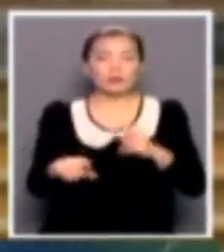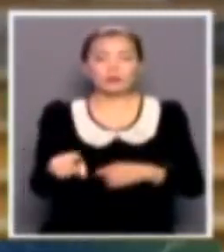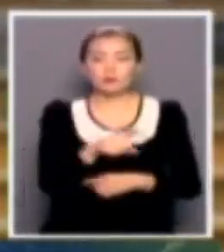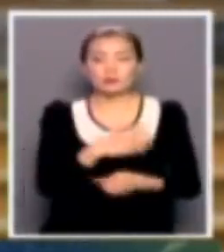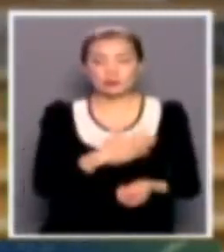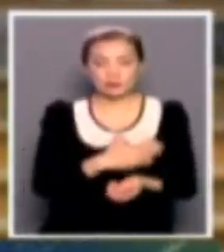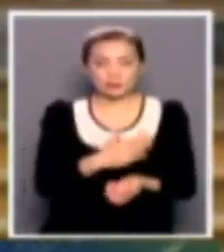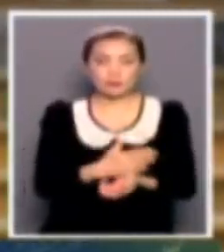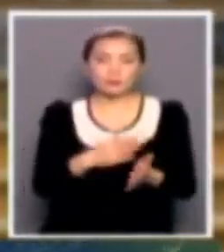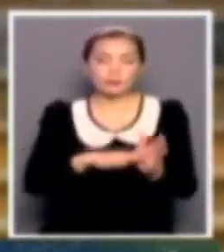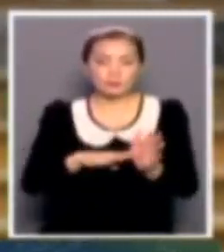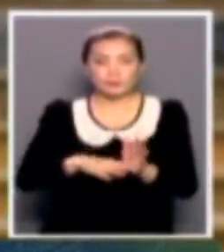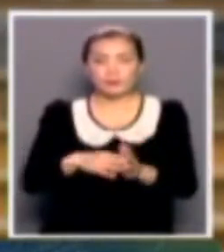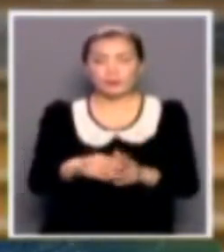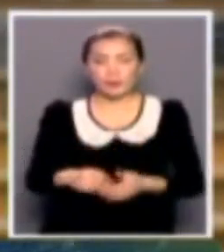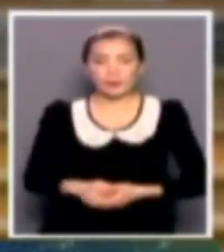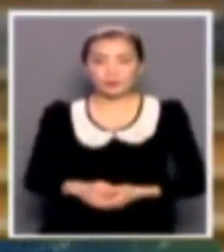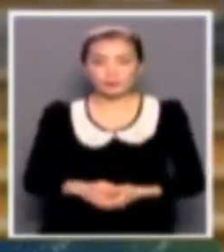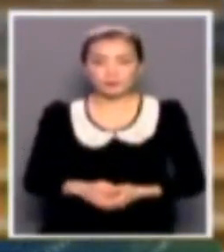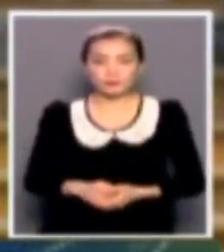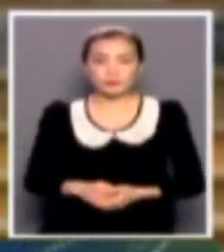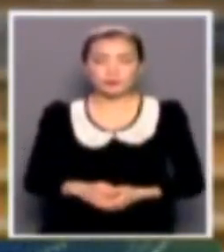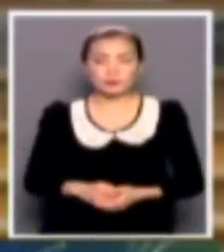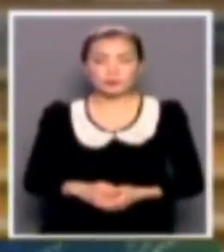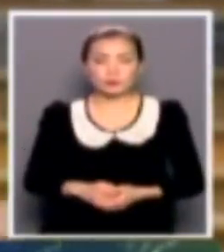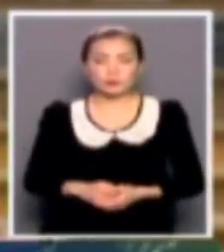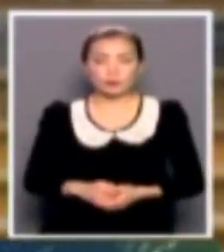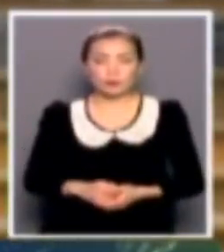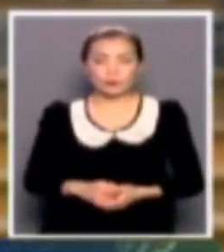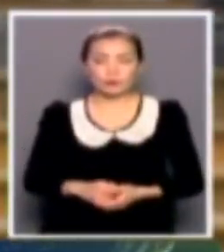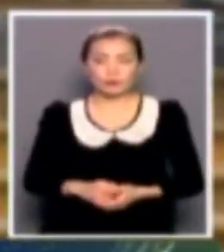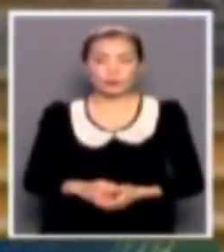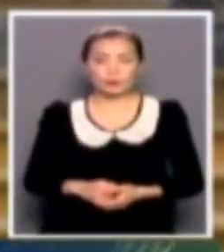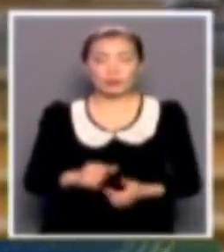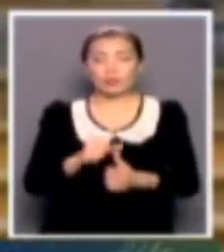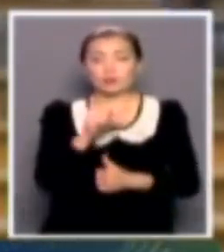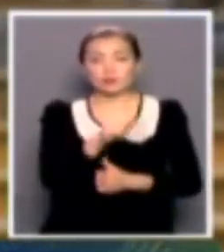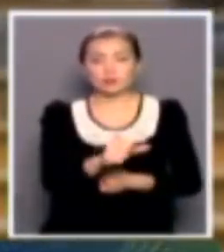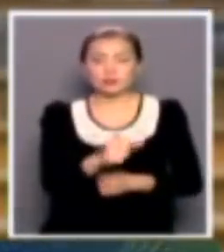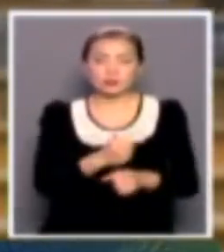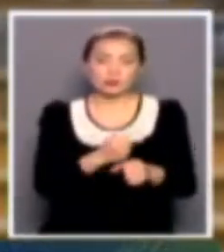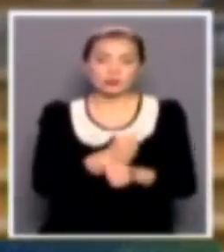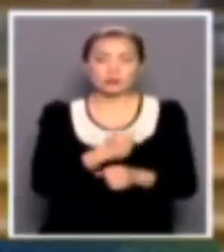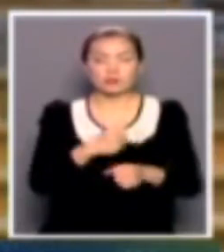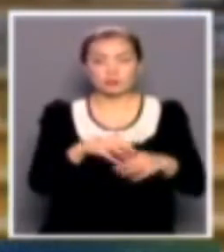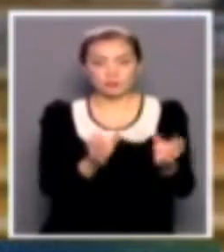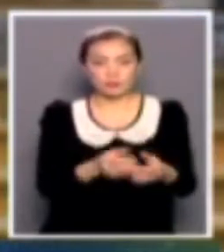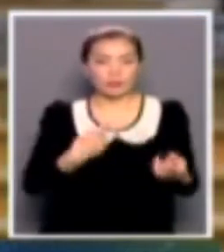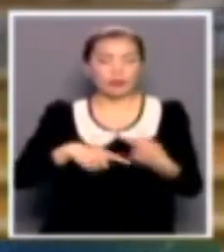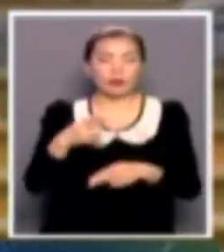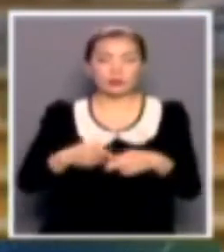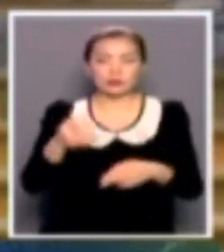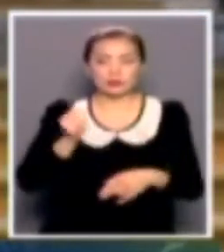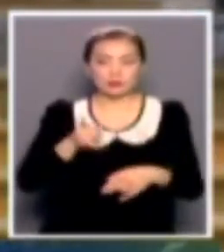бар ғой, Атырау облысы бойынша заводтар. Енді олар бізге қарағанда бөлек, олар оборудование шығарады. Не шығарады? Біздер тек